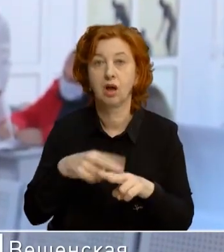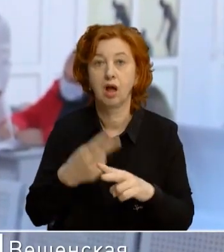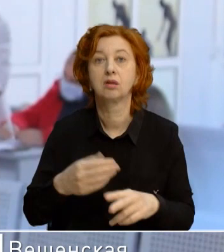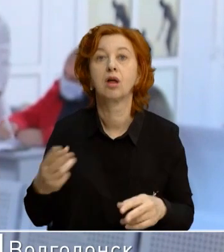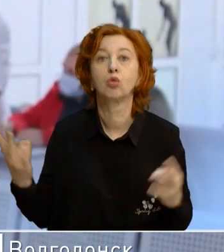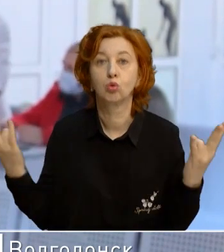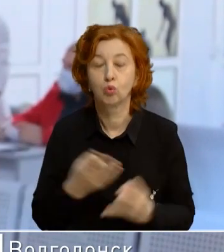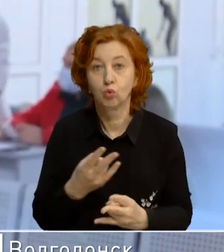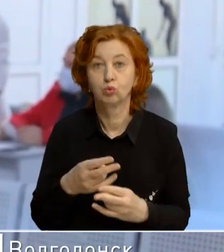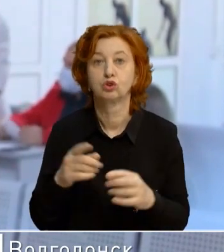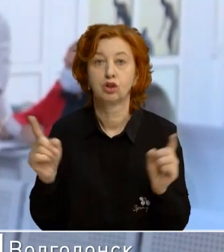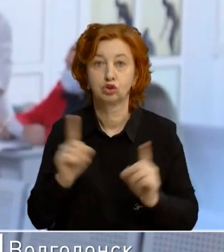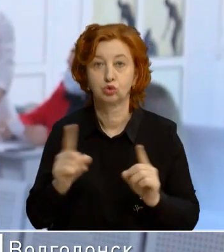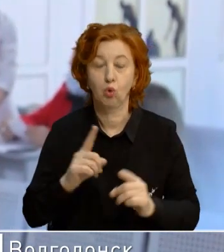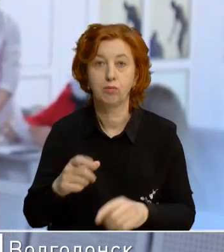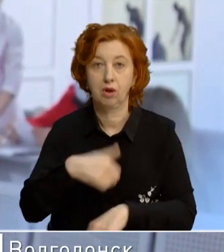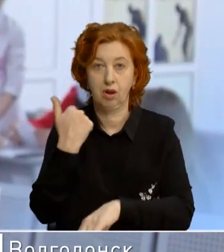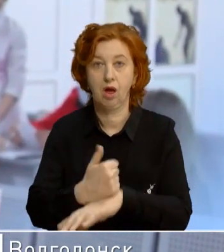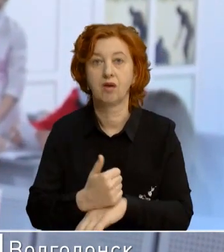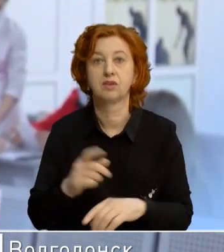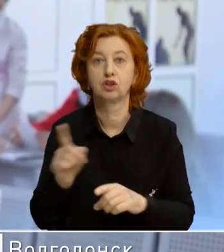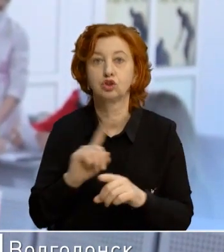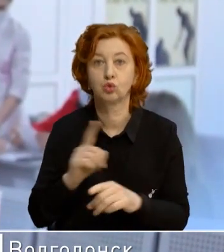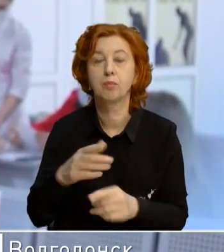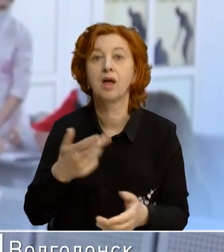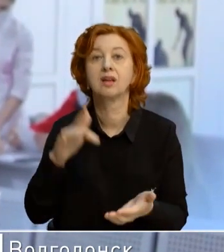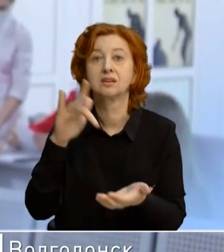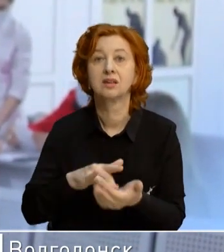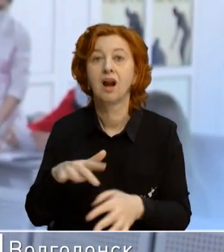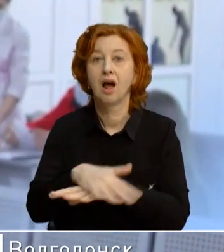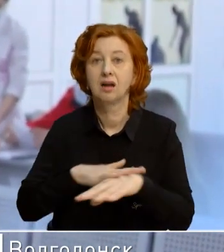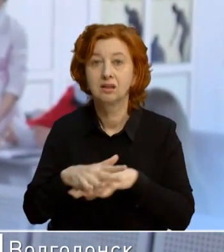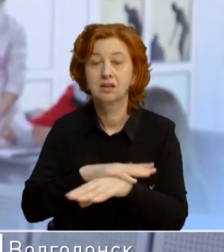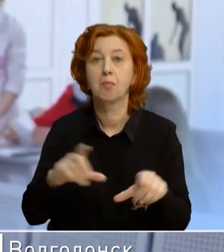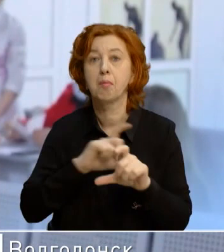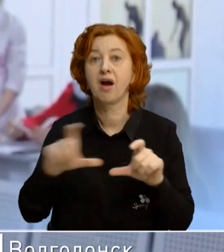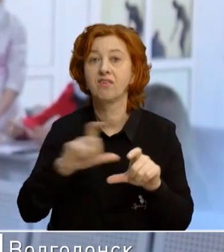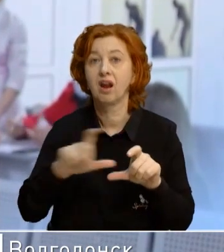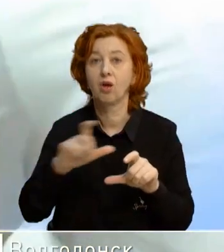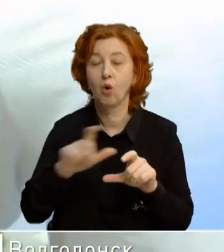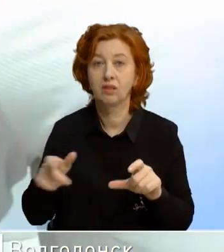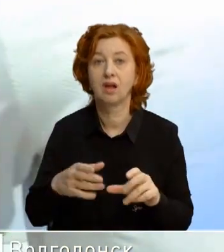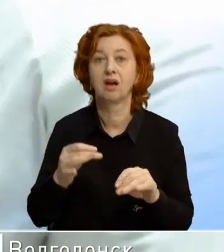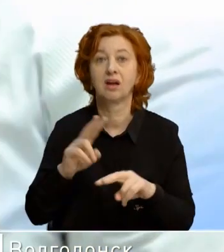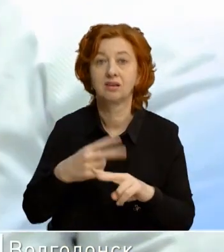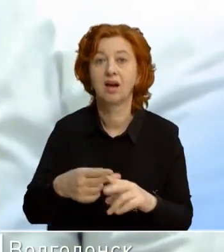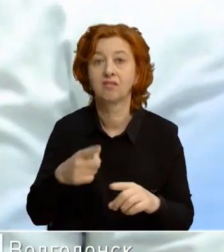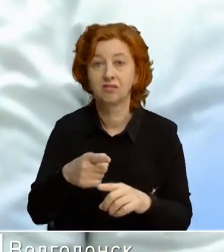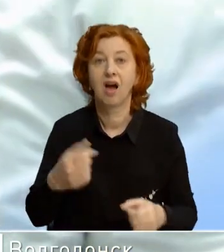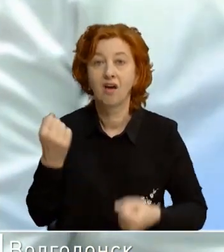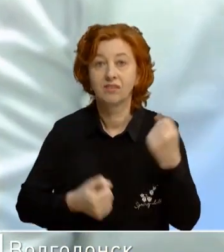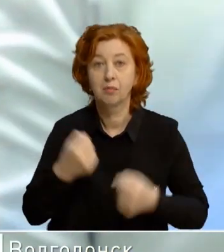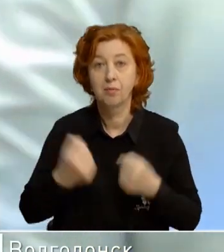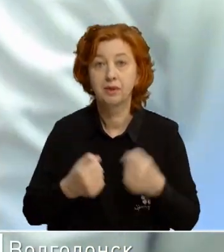это торговые центры в приоритете. Если это центральные рынки, то это павильонная система. Ну и также в автомобилях.